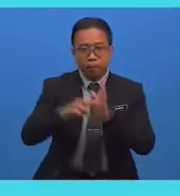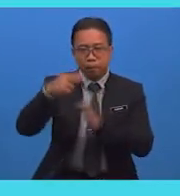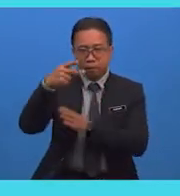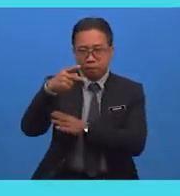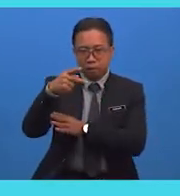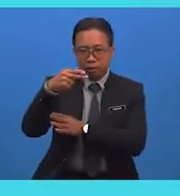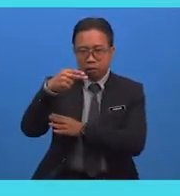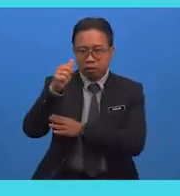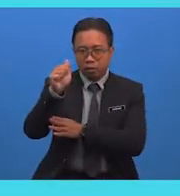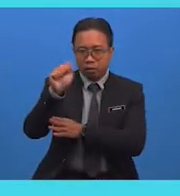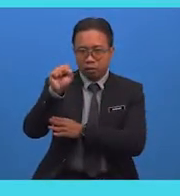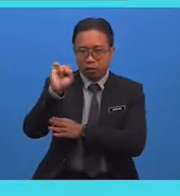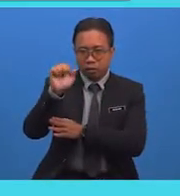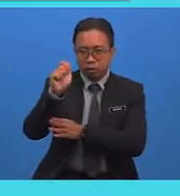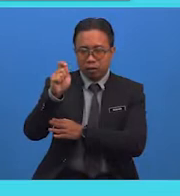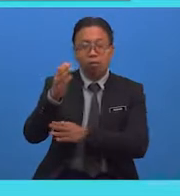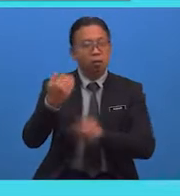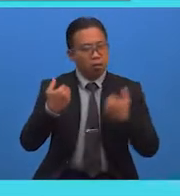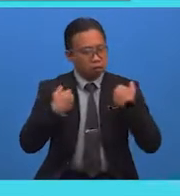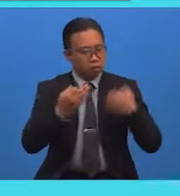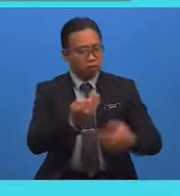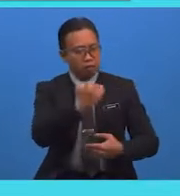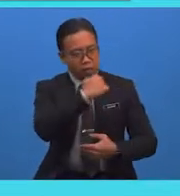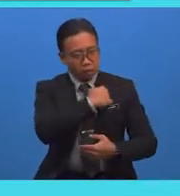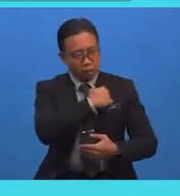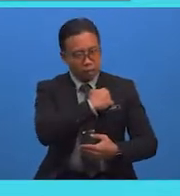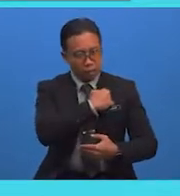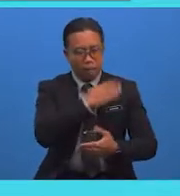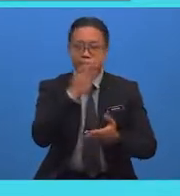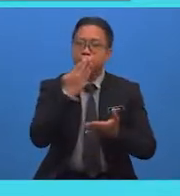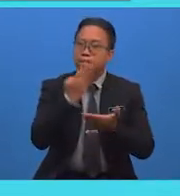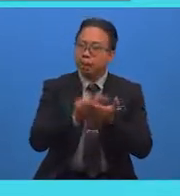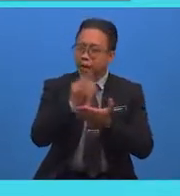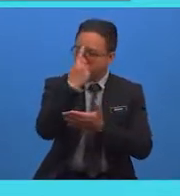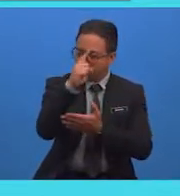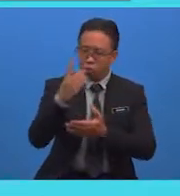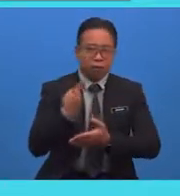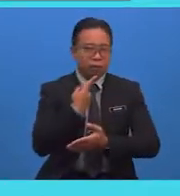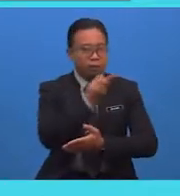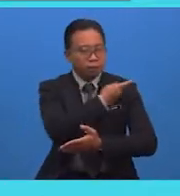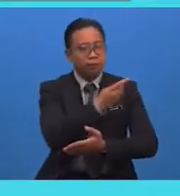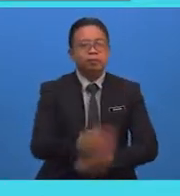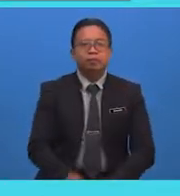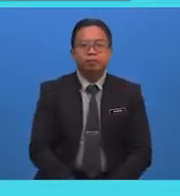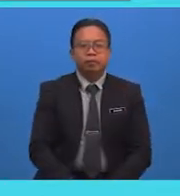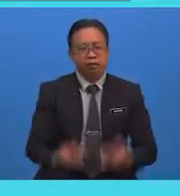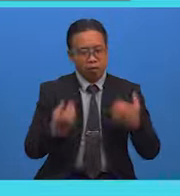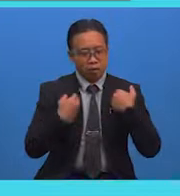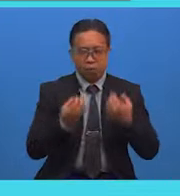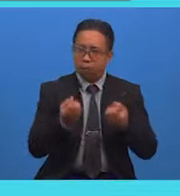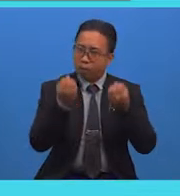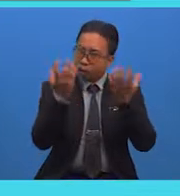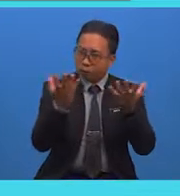bermaksud mempunyai faedah atau kebaikan tertentu. Pilihlah makanan yang mempunyai banyak